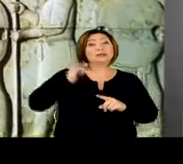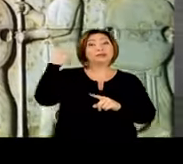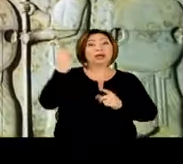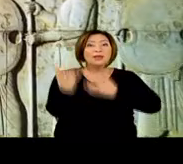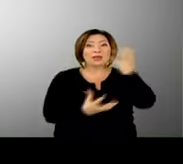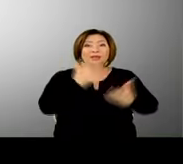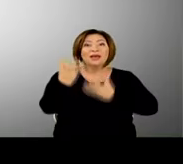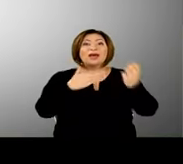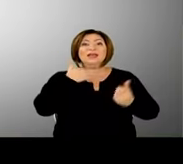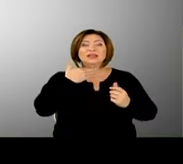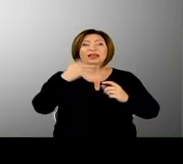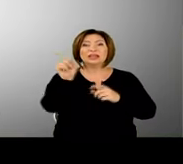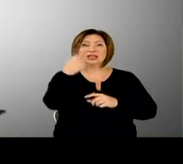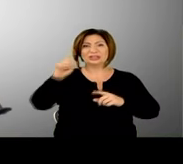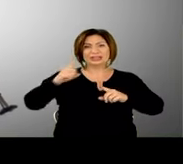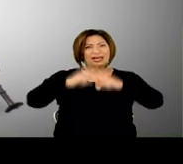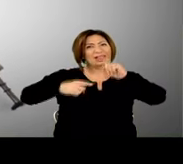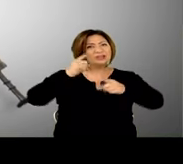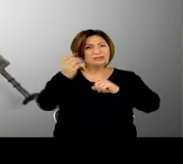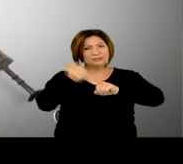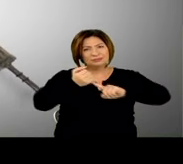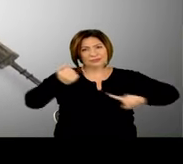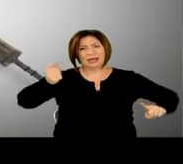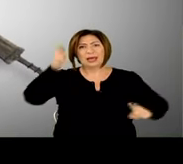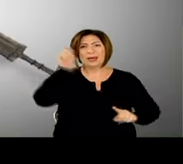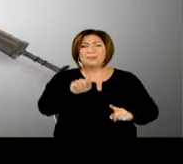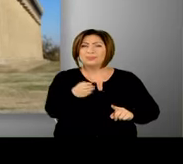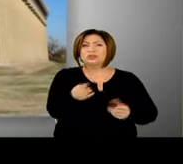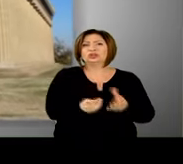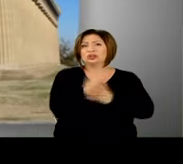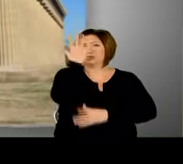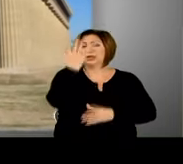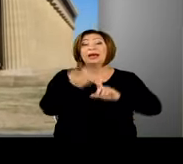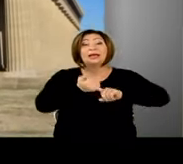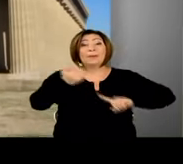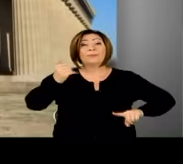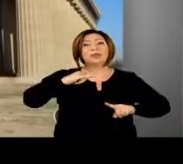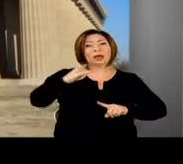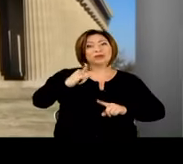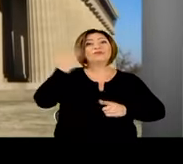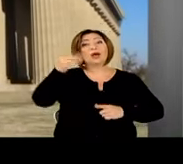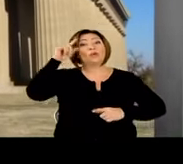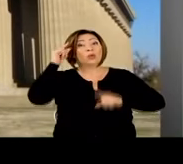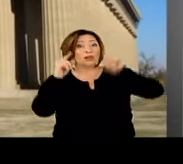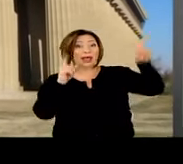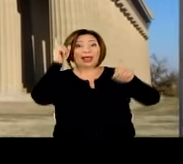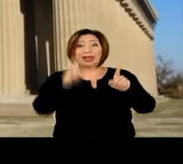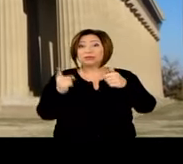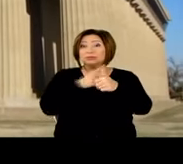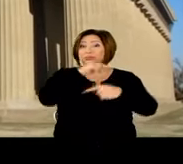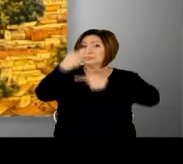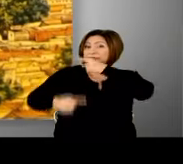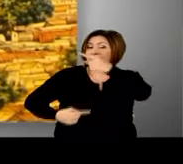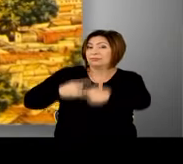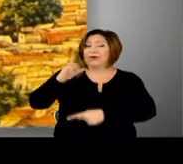yaktıkları ateşte eti kılıçlarına geçirerek pişirmeleri sonucu ortaya çıkmıştır. Kebap, yakın doğu ve antik Yunan'da ilk çağlardan bu yana